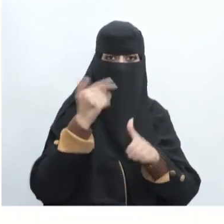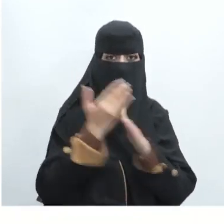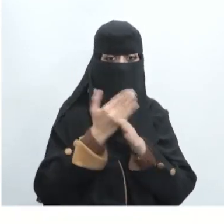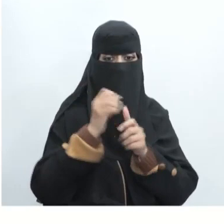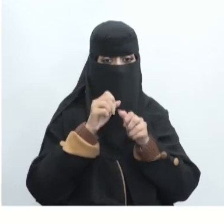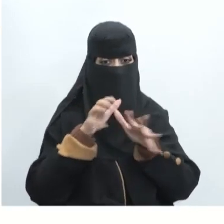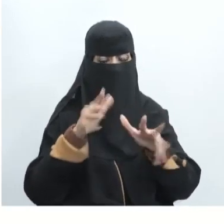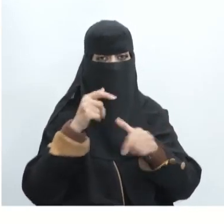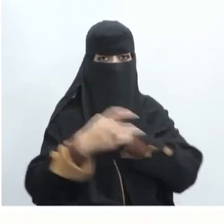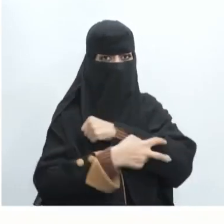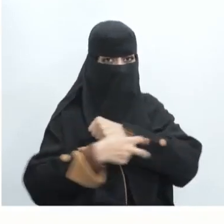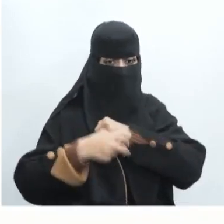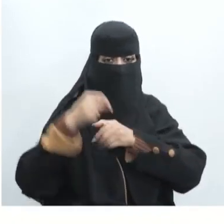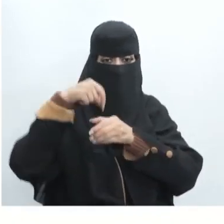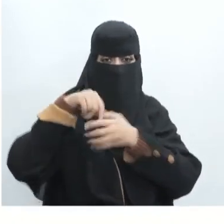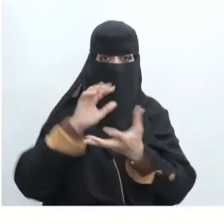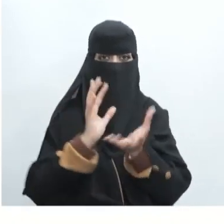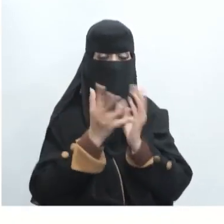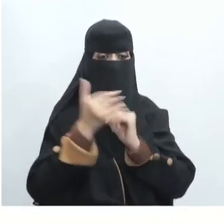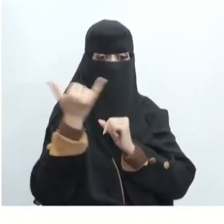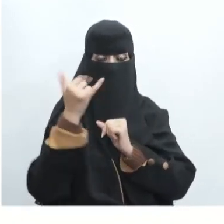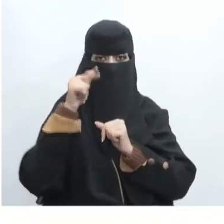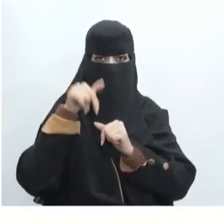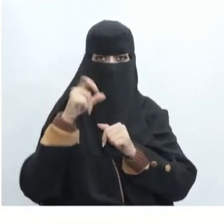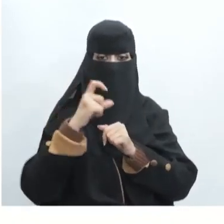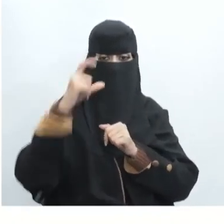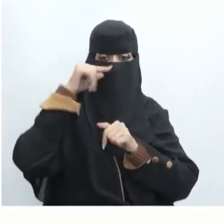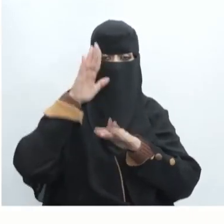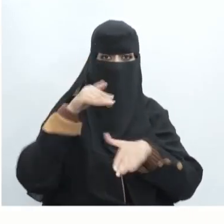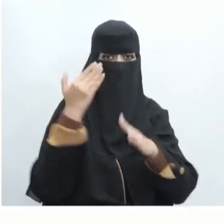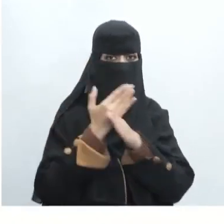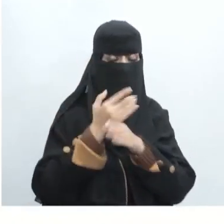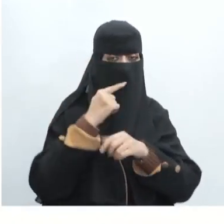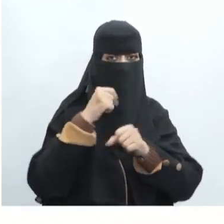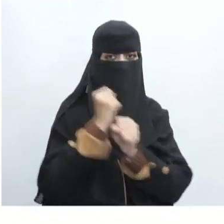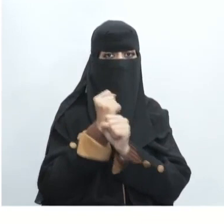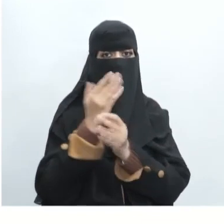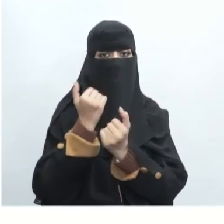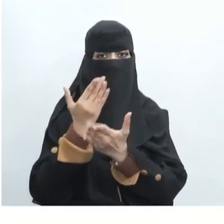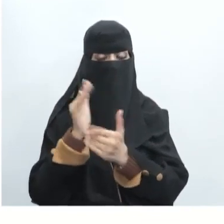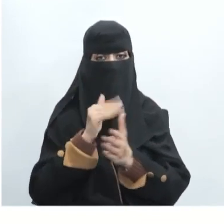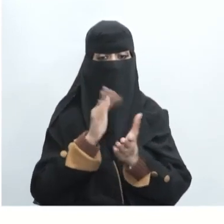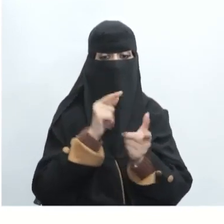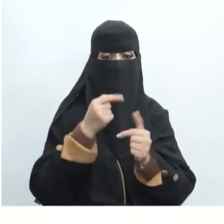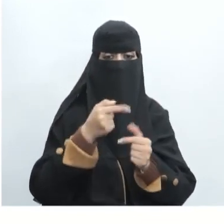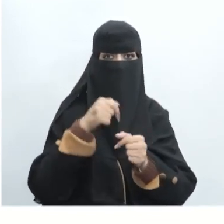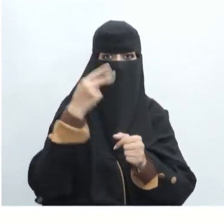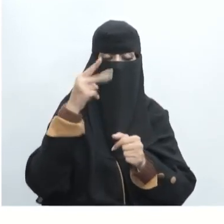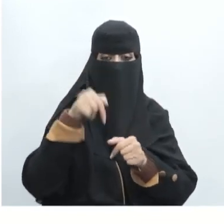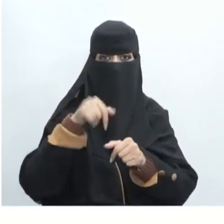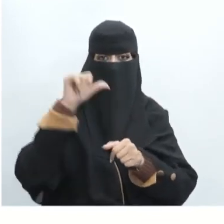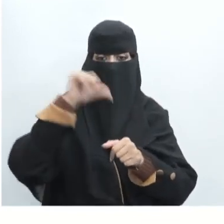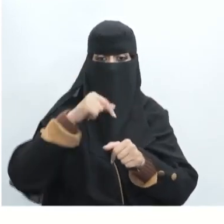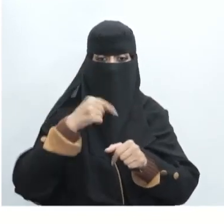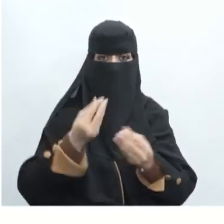انتشار مشكله الفقر ممتازين بسبب البطاله ممتازين سوء استثمار